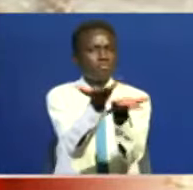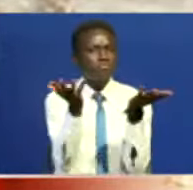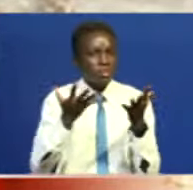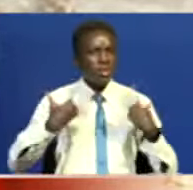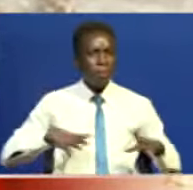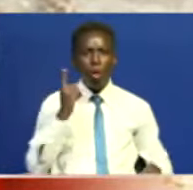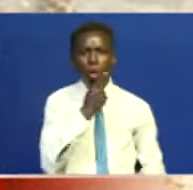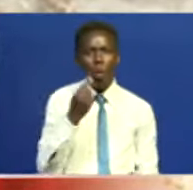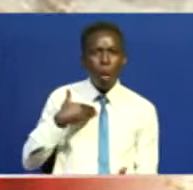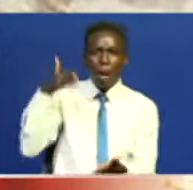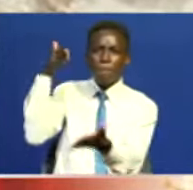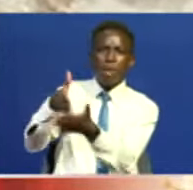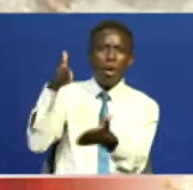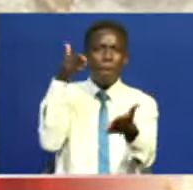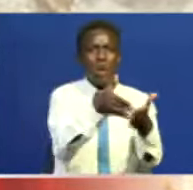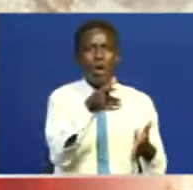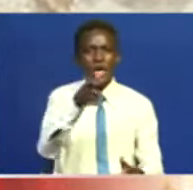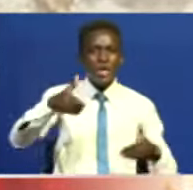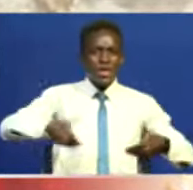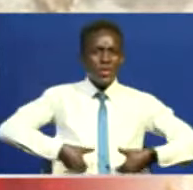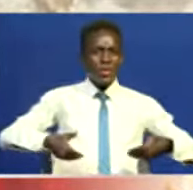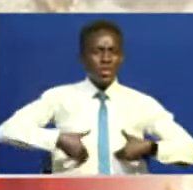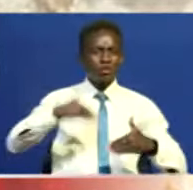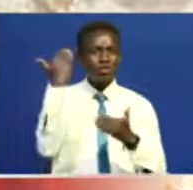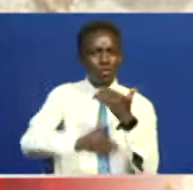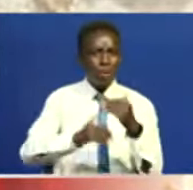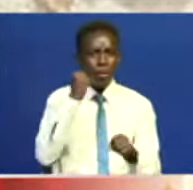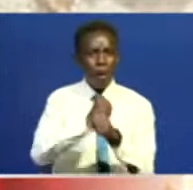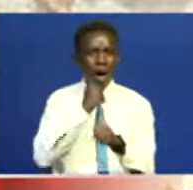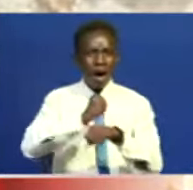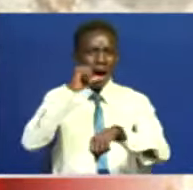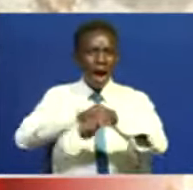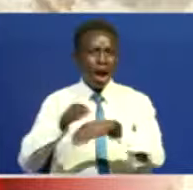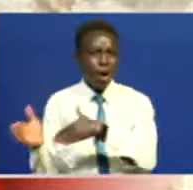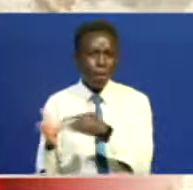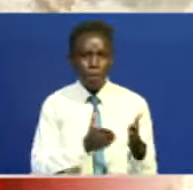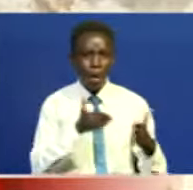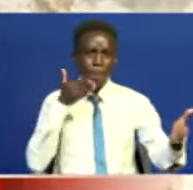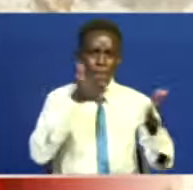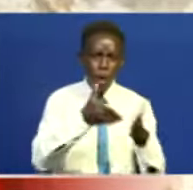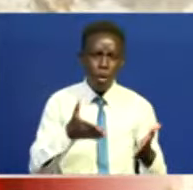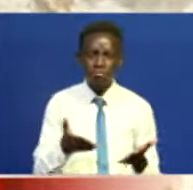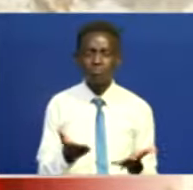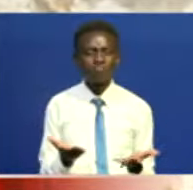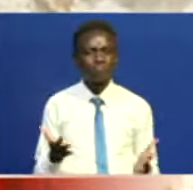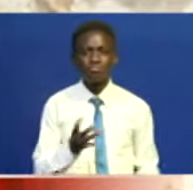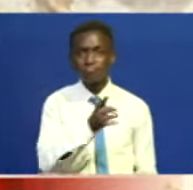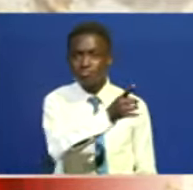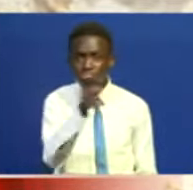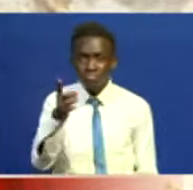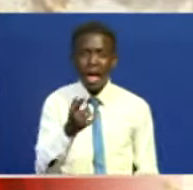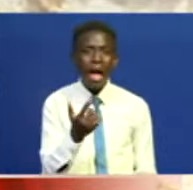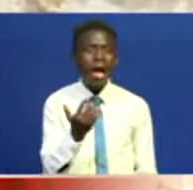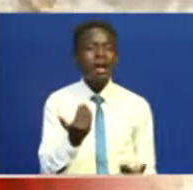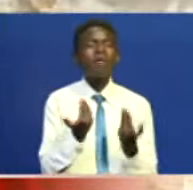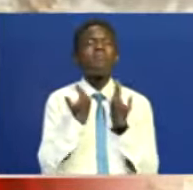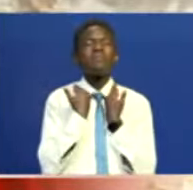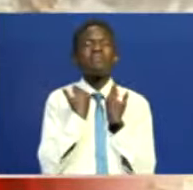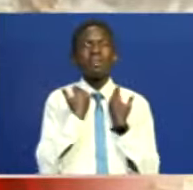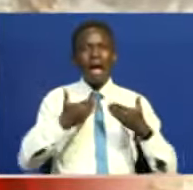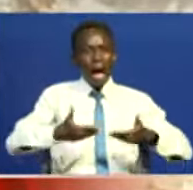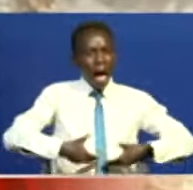kuzuia hawa vijana ya watu wengine wapate ajira hapa, ambao mnataka kuzuia mambo ya housing, nyinyi hamujawahi kulala njaa hata siku moja,